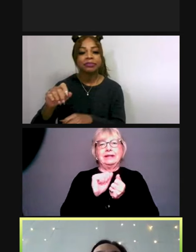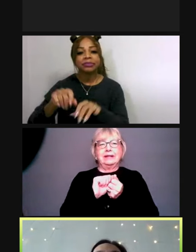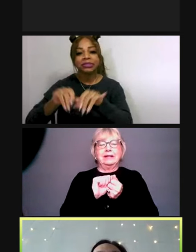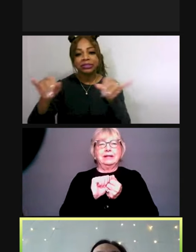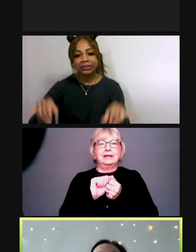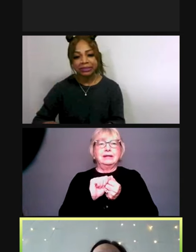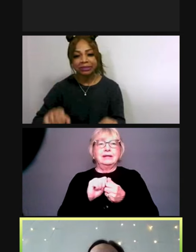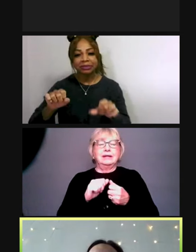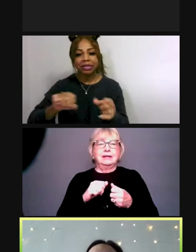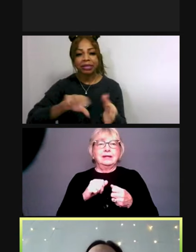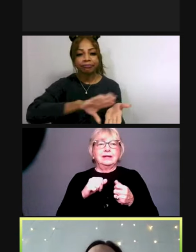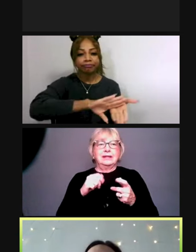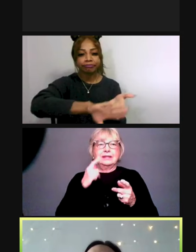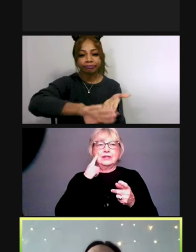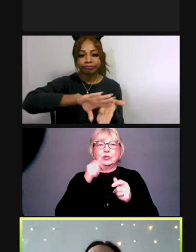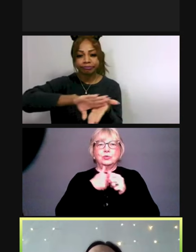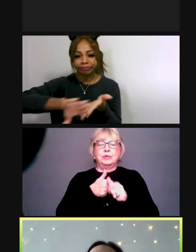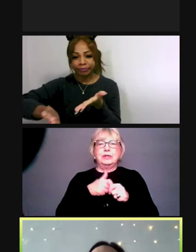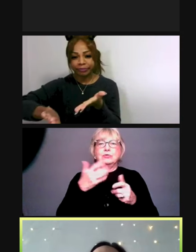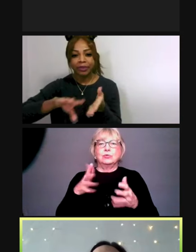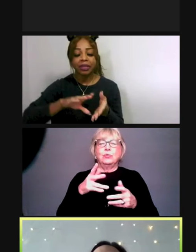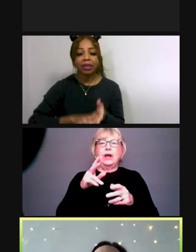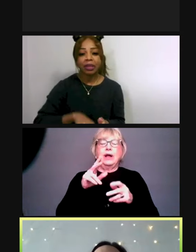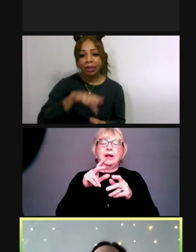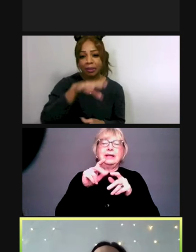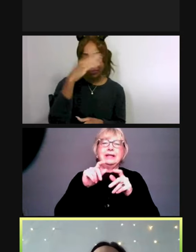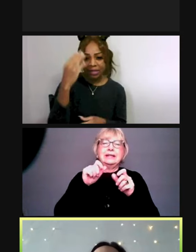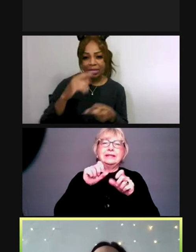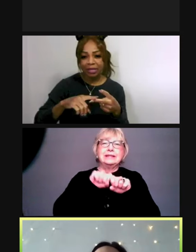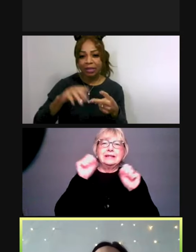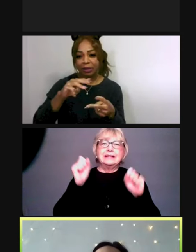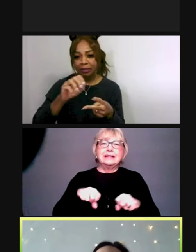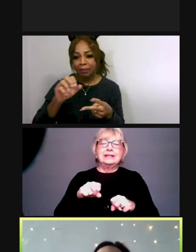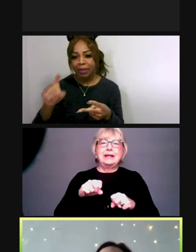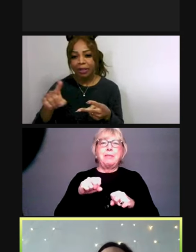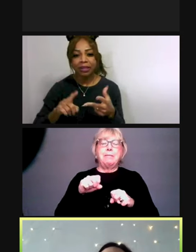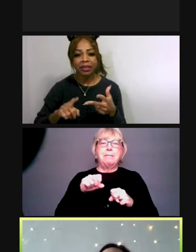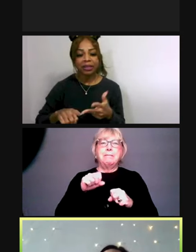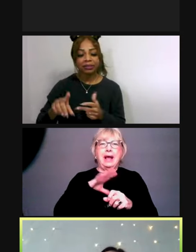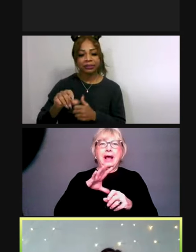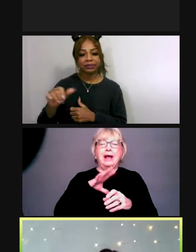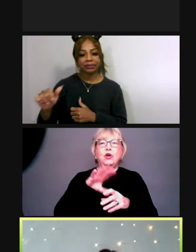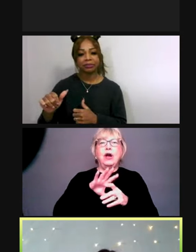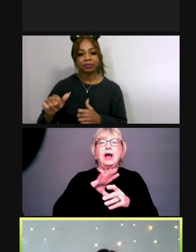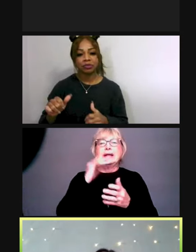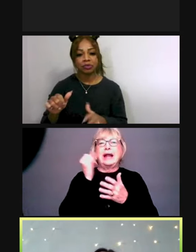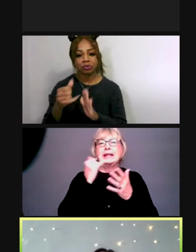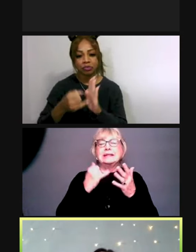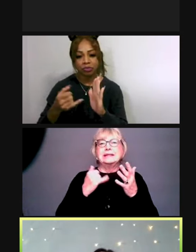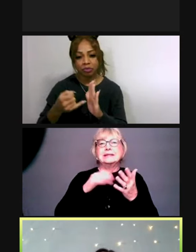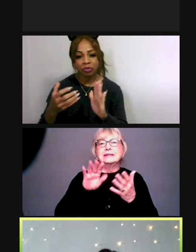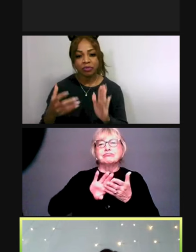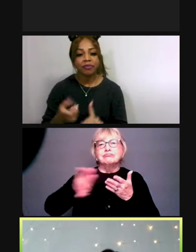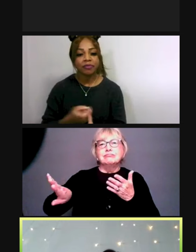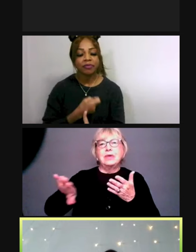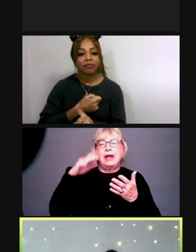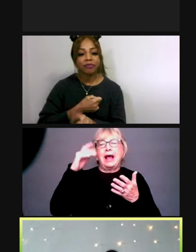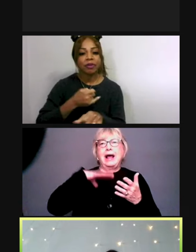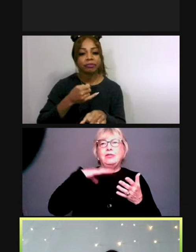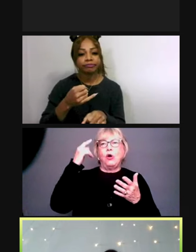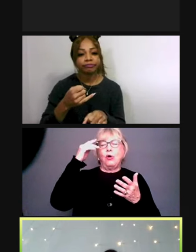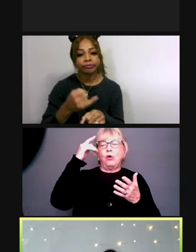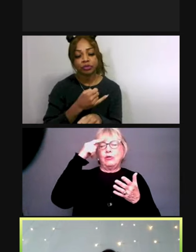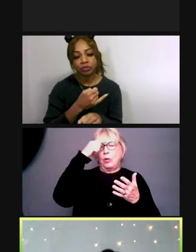systèmes néolibéraux, capitalistes et capacitistes excluent certains artistes, en particulier les Noirs qui ont des troubles mentaux.